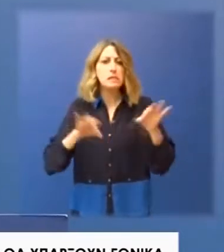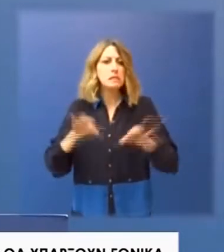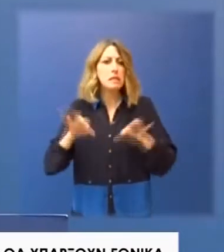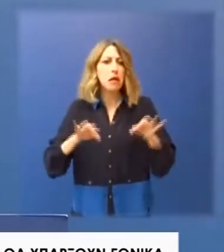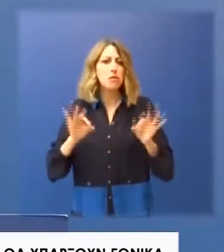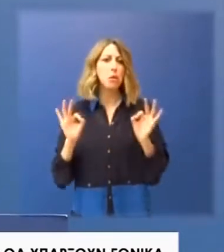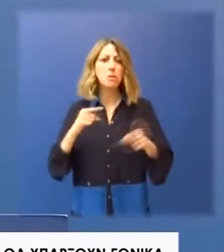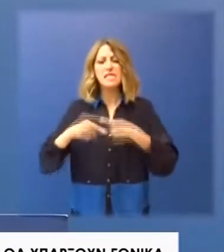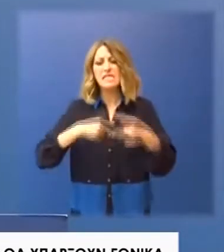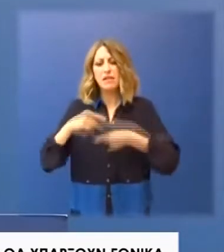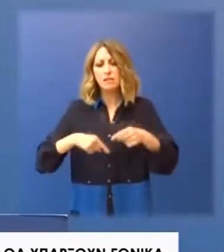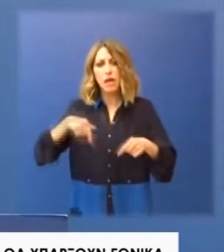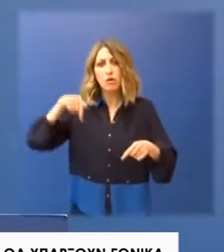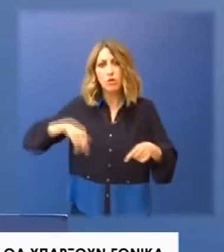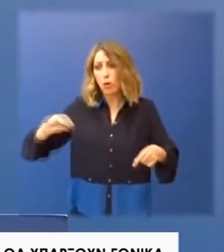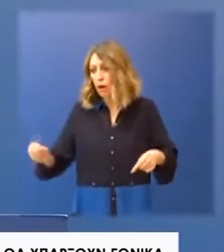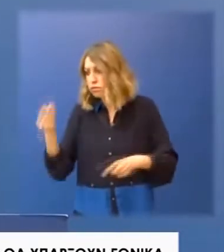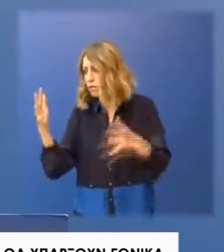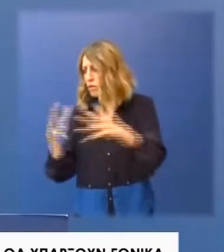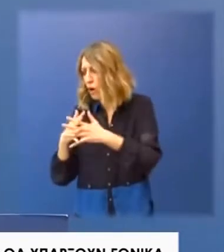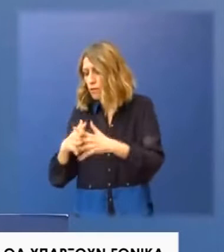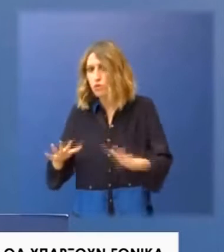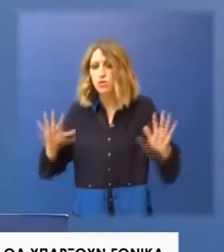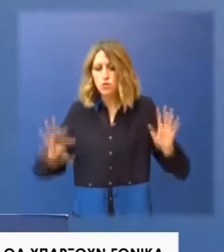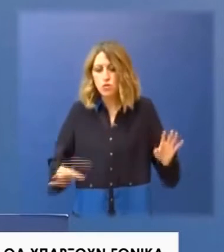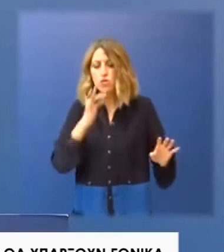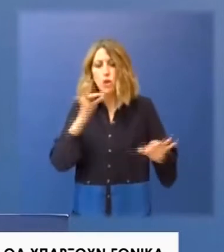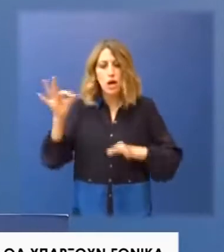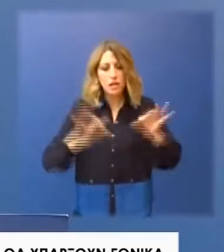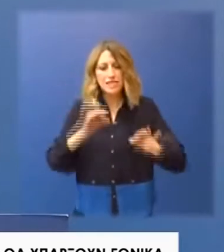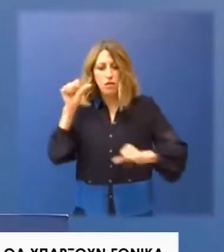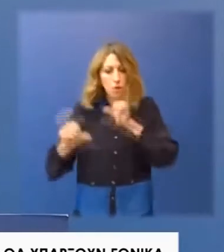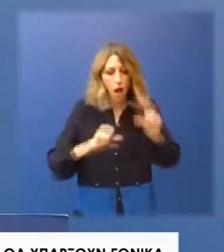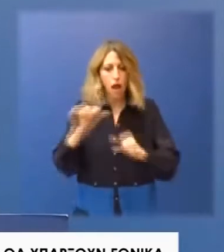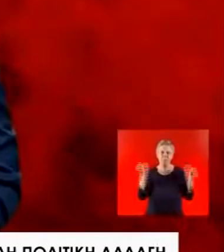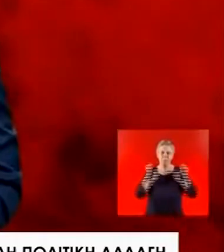υπάρξουν ευρωπαϊκά μέτρα για την ακρίβεια, θα υπάρξουν εθνικά, τονίζει ο κυβερνητικός εκπρόσωπος.